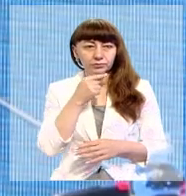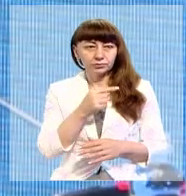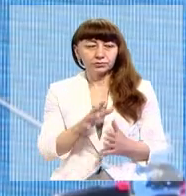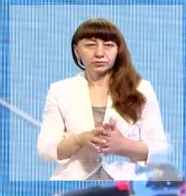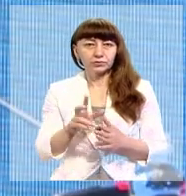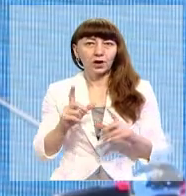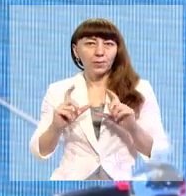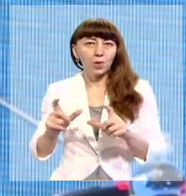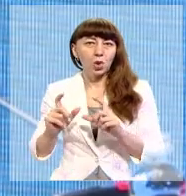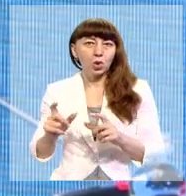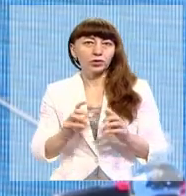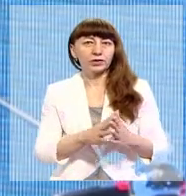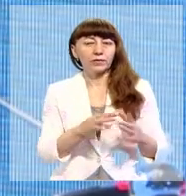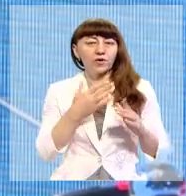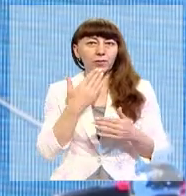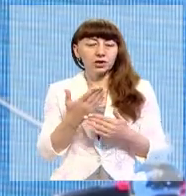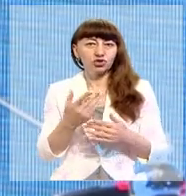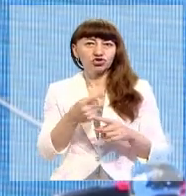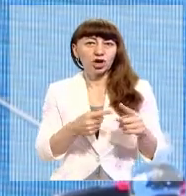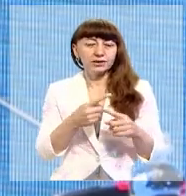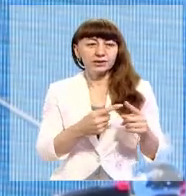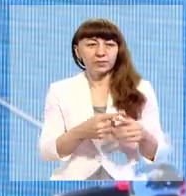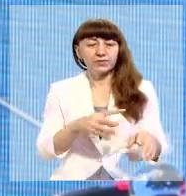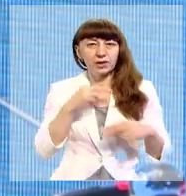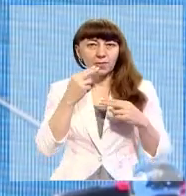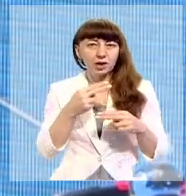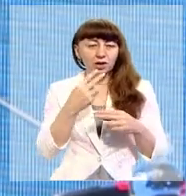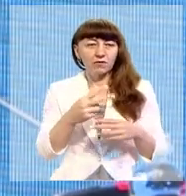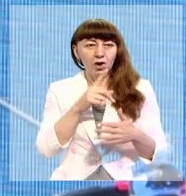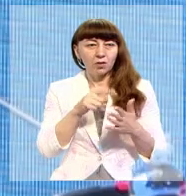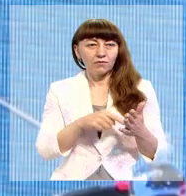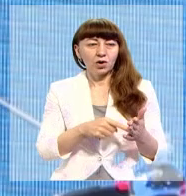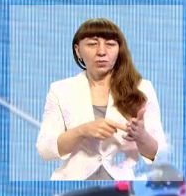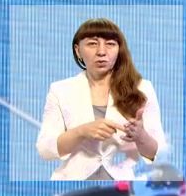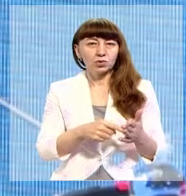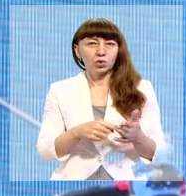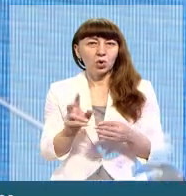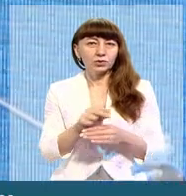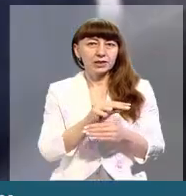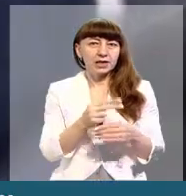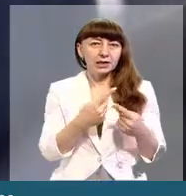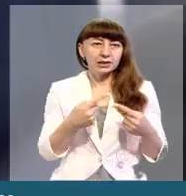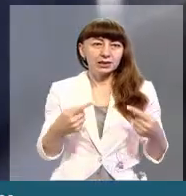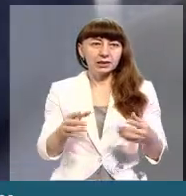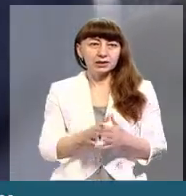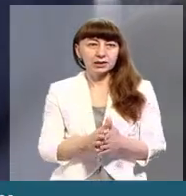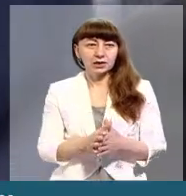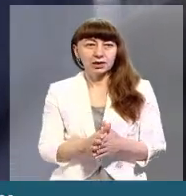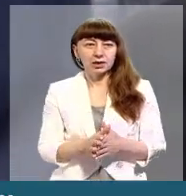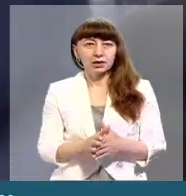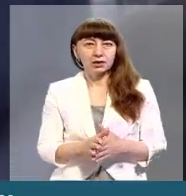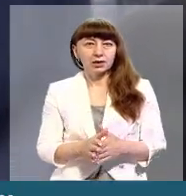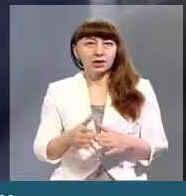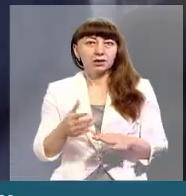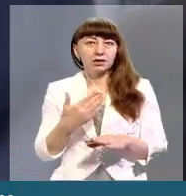Атап айтқанда мемлекеттің ақша несие және фискалды саясат арасындағы үйлесімсіздікті жою мәселесін ерекше тоқталды. Бұл бағытта біз